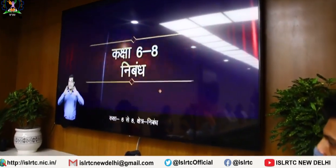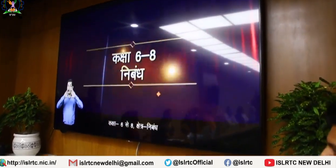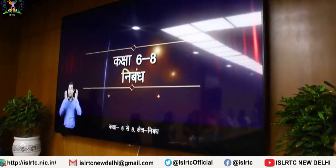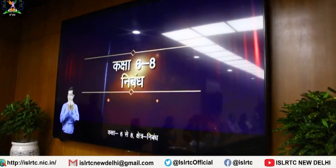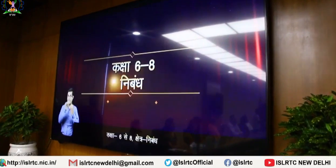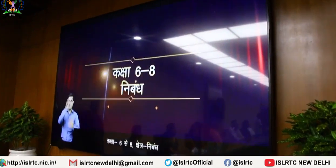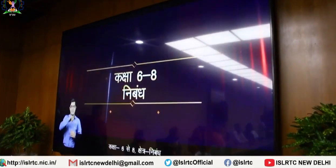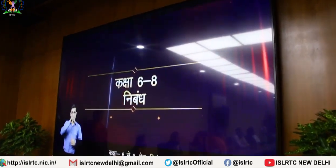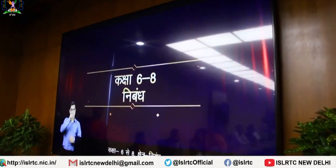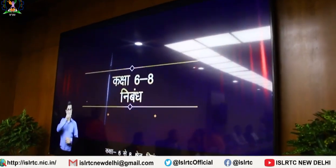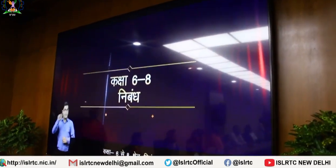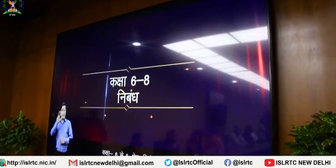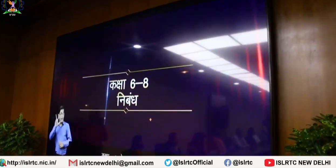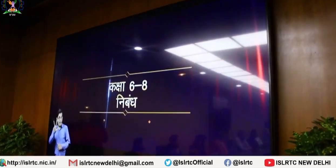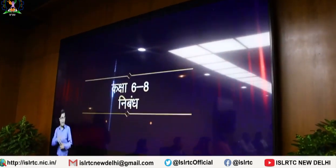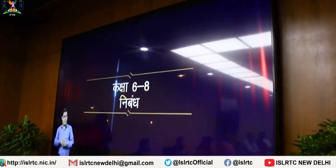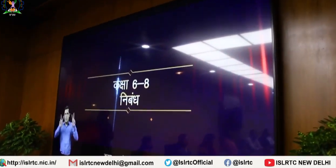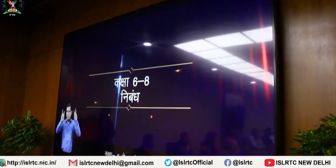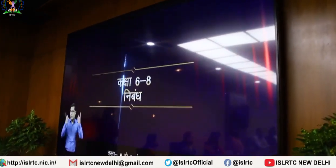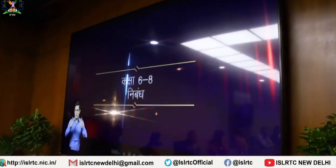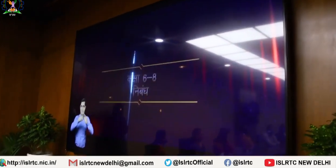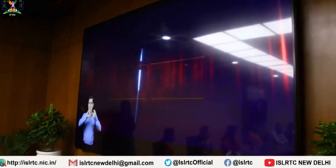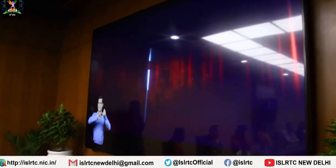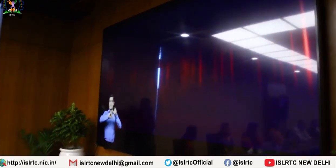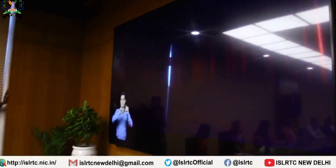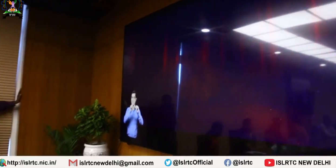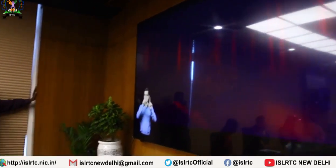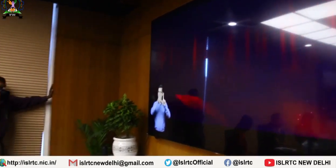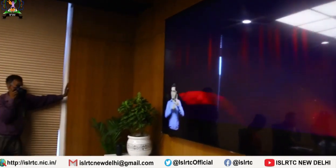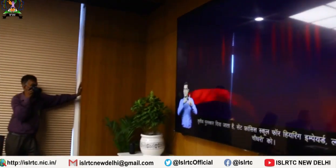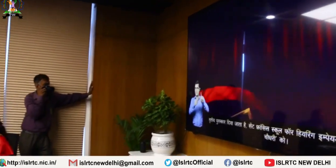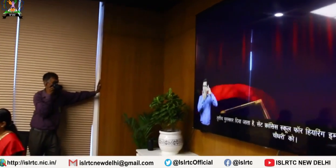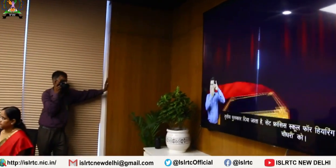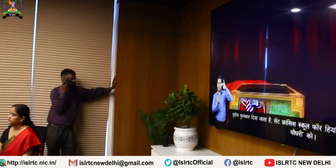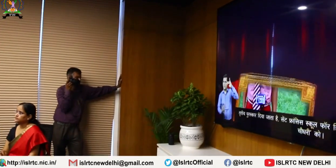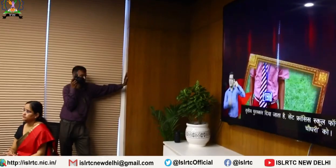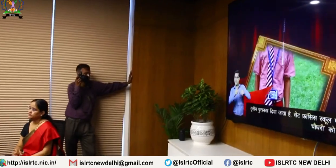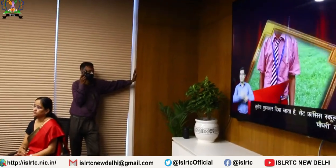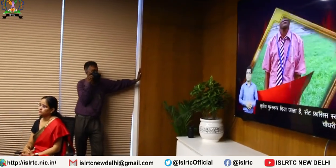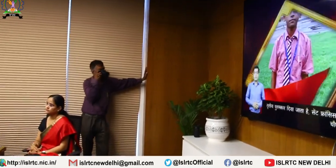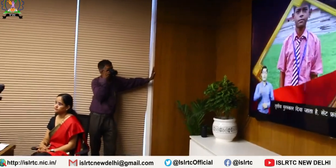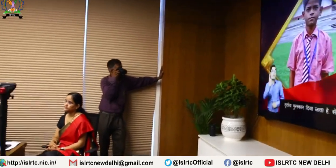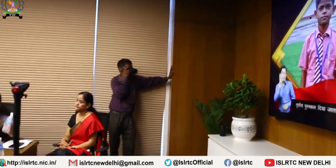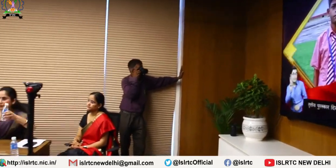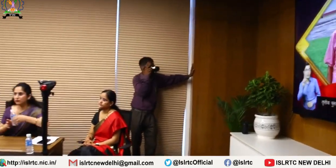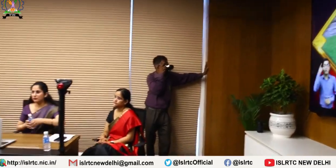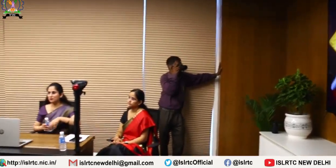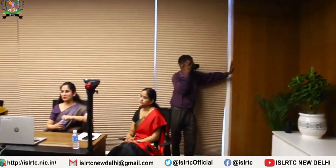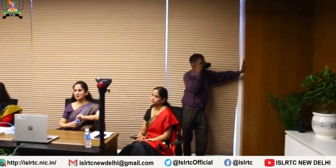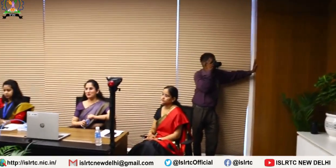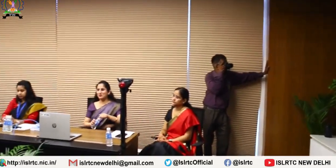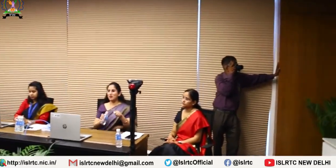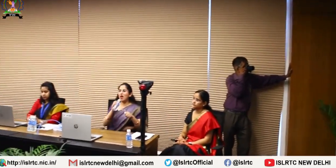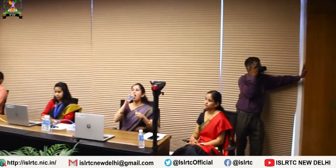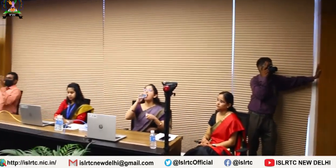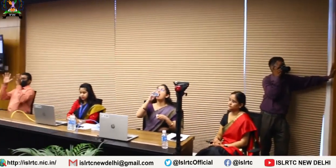कक्षा छठी से आठवीं क्षेत्र निबंध। तृतीय पुरस्कार दिया जाता है सेंट फ्रांसिस स्कूल फॉर